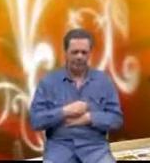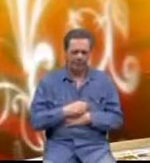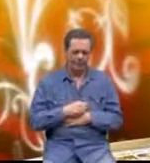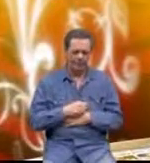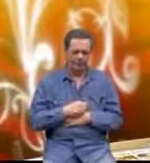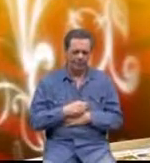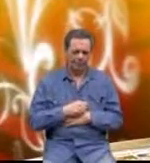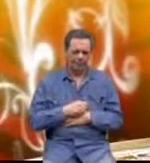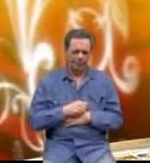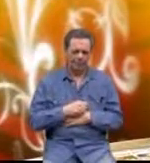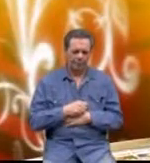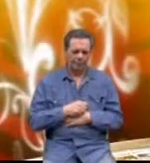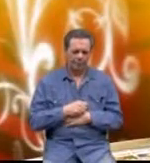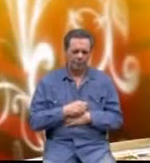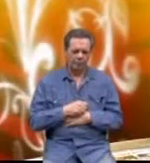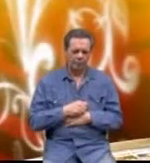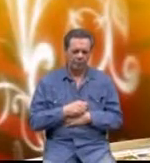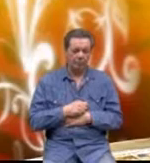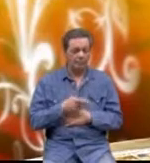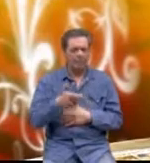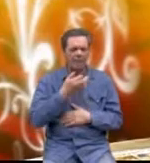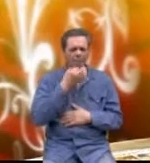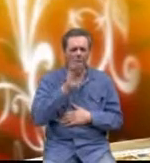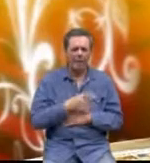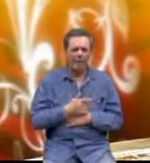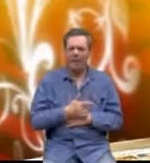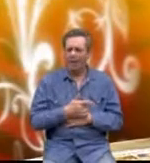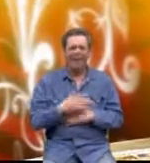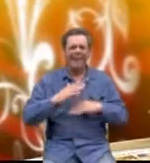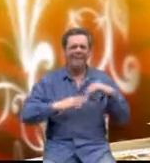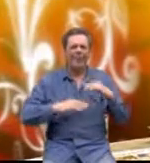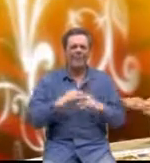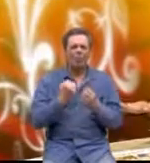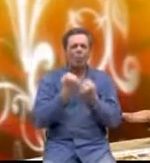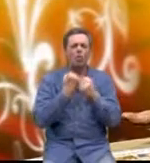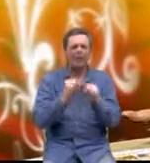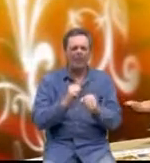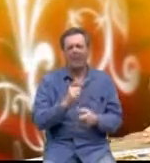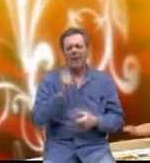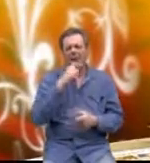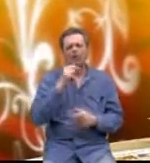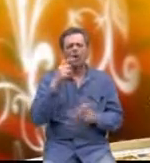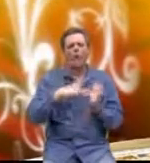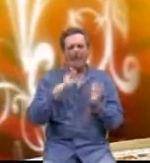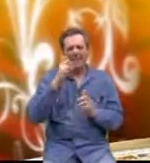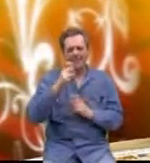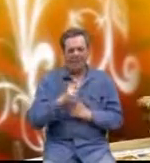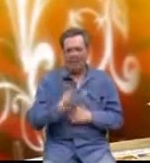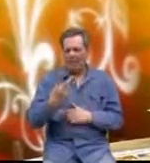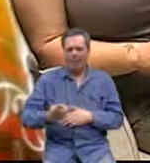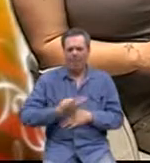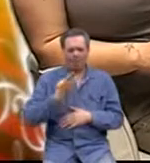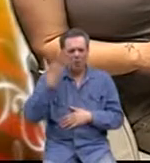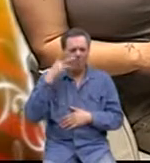krug. Zapravo poboljšavate četvrt, kvalitetu četvrti Črnomerac, jel tako? Da je ponos